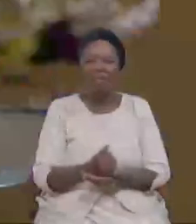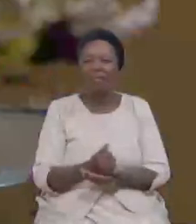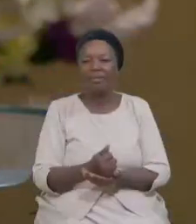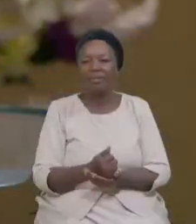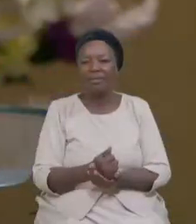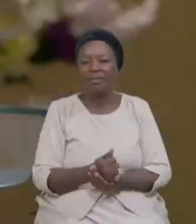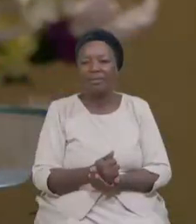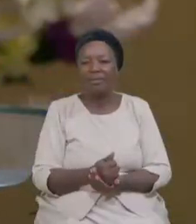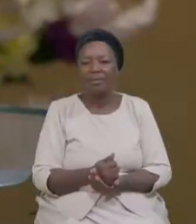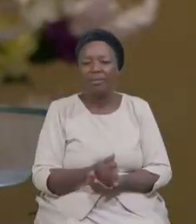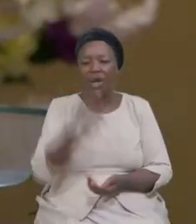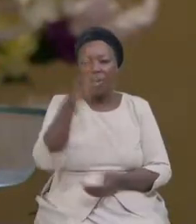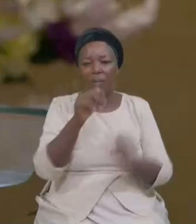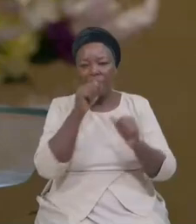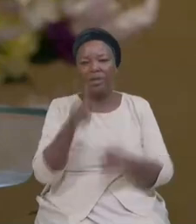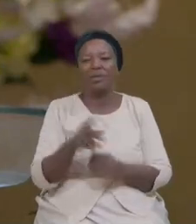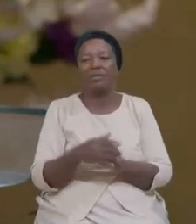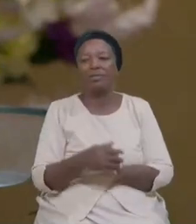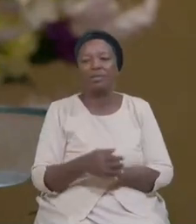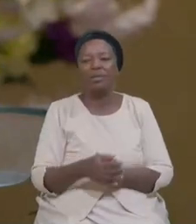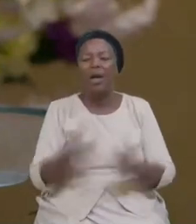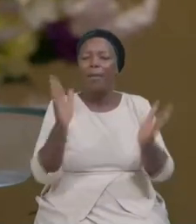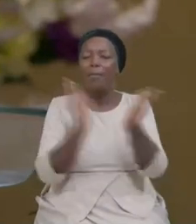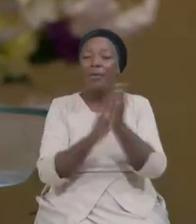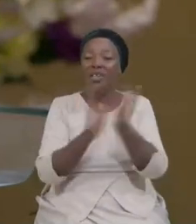Que Dieu vous bénisse. Gloire à Dieu.